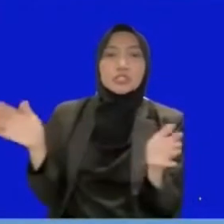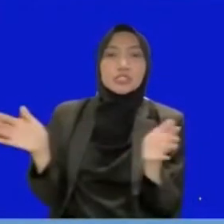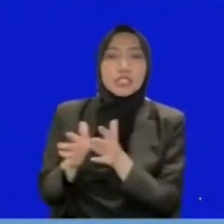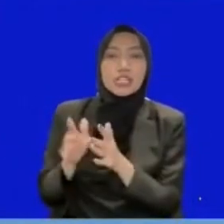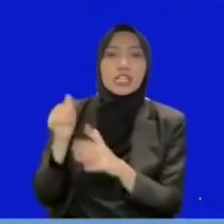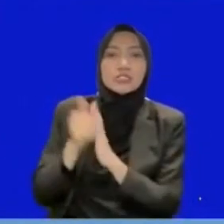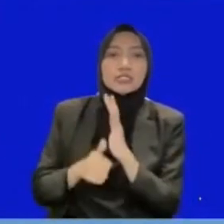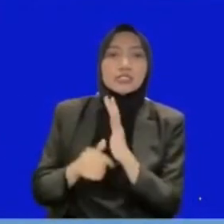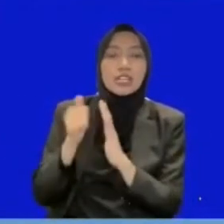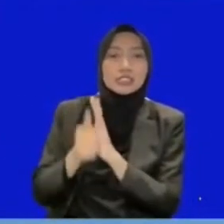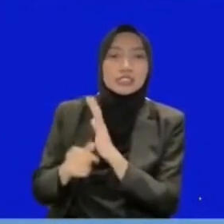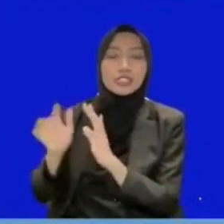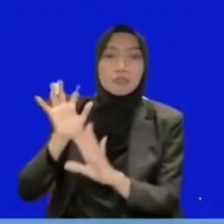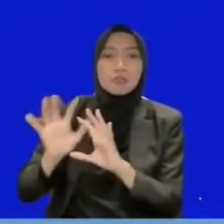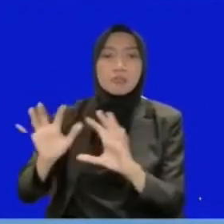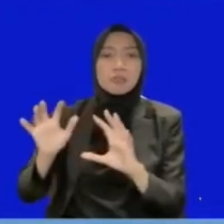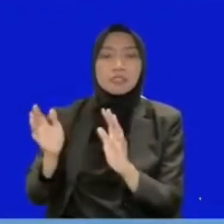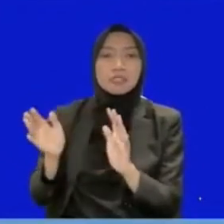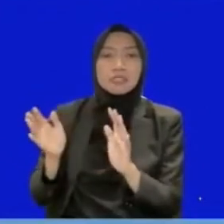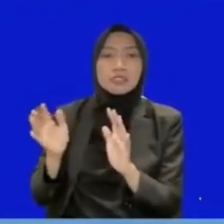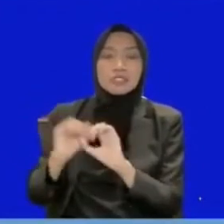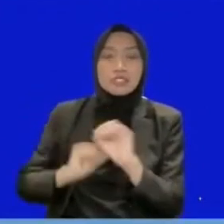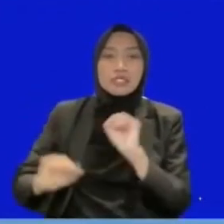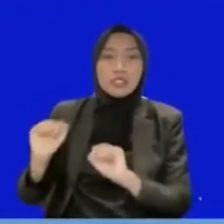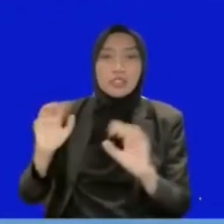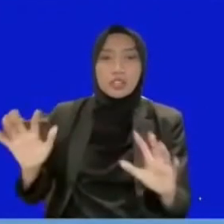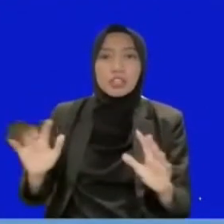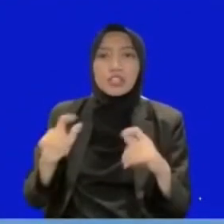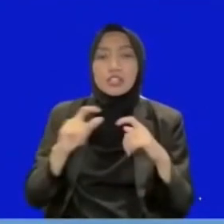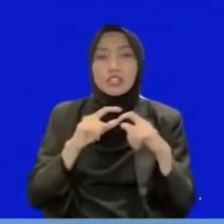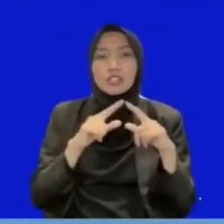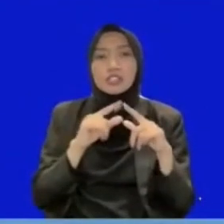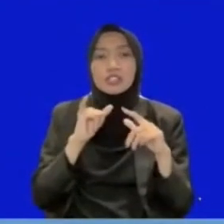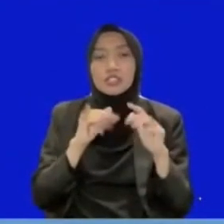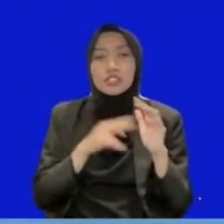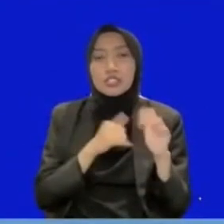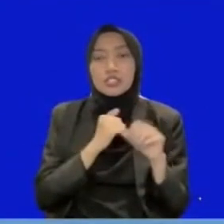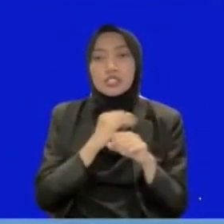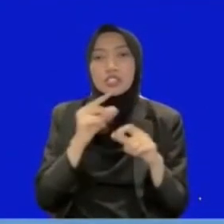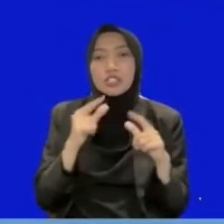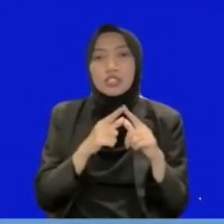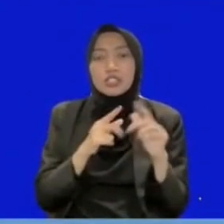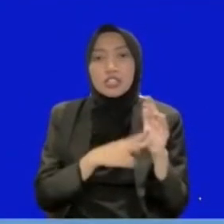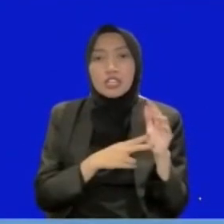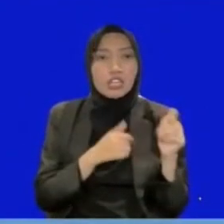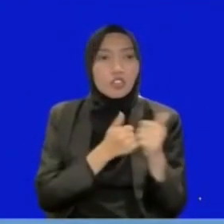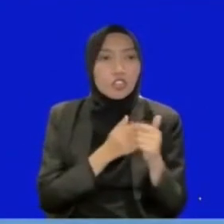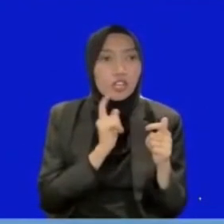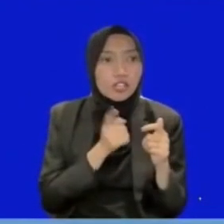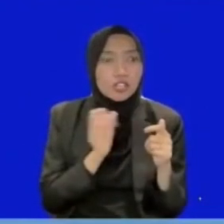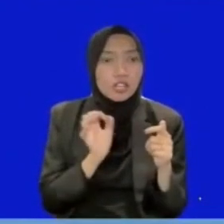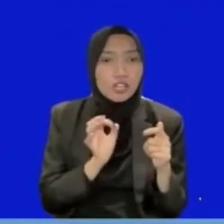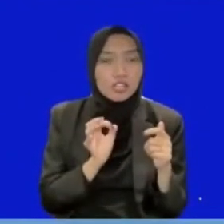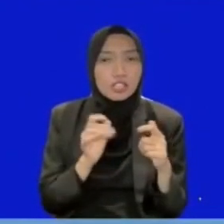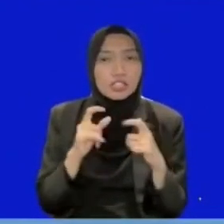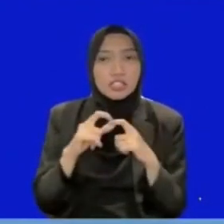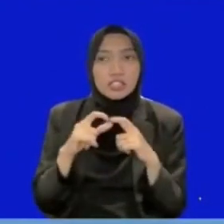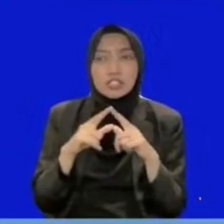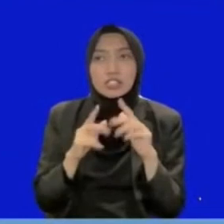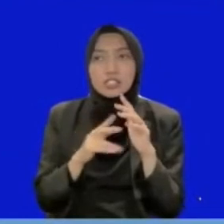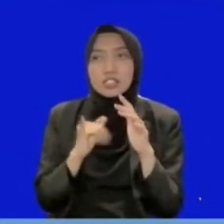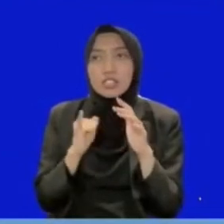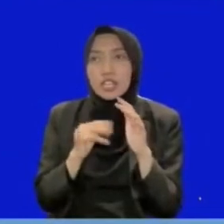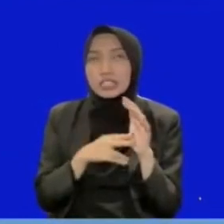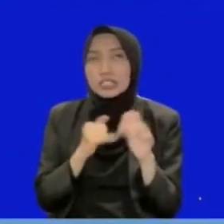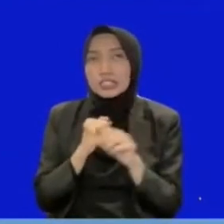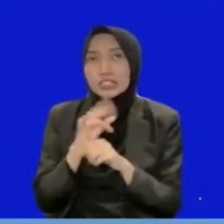event yang dilakukan. Seperti ada sangiran, mungkin ada yang ikut sangiran? Sangirun, lari di